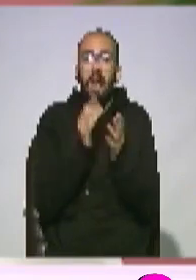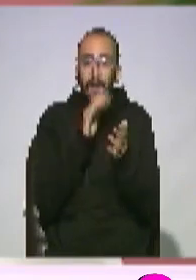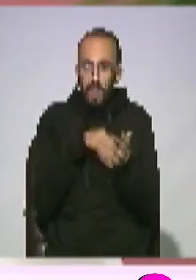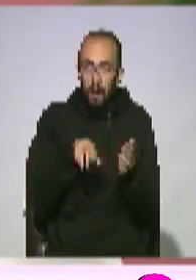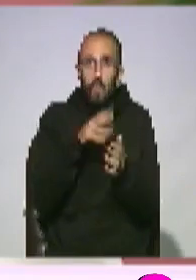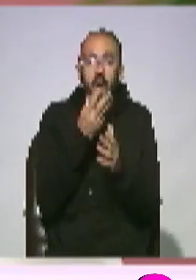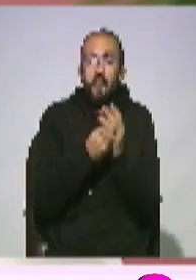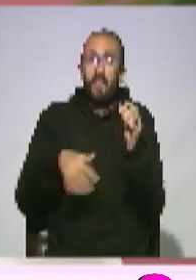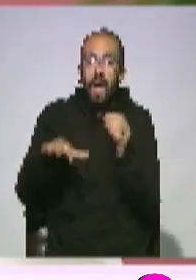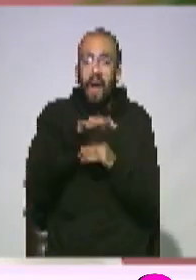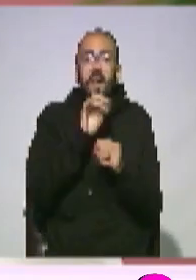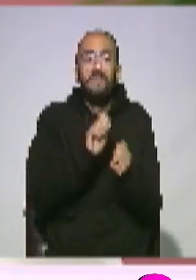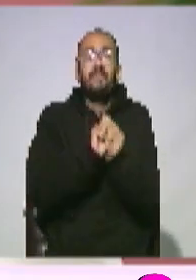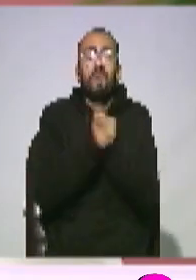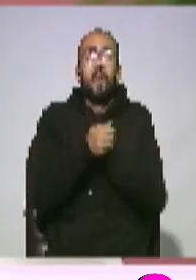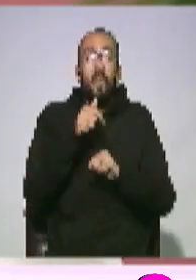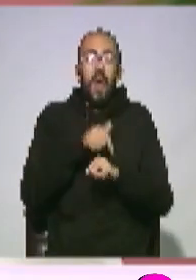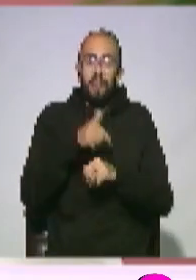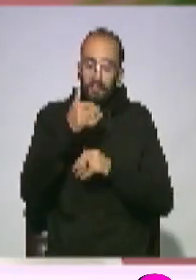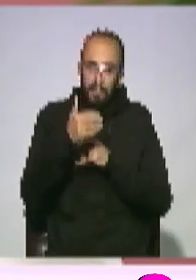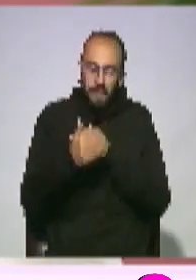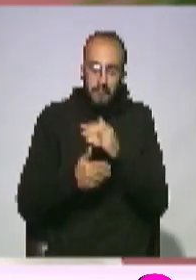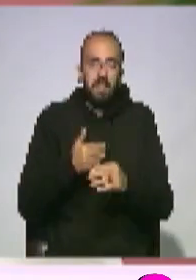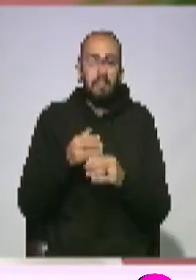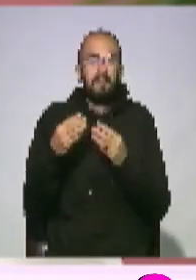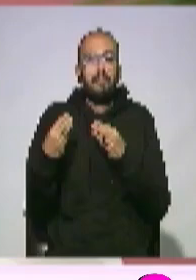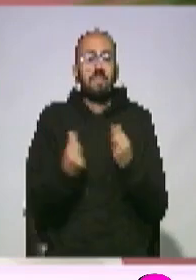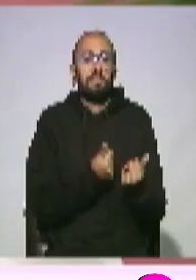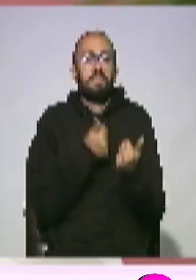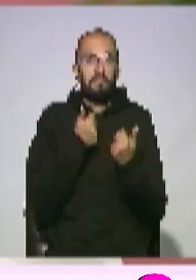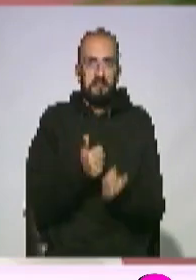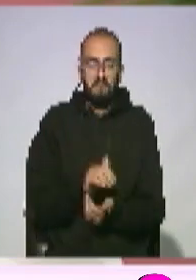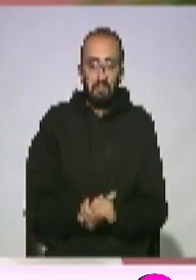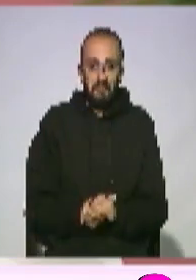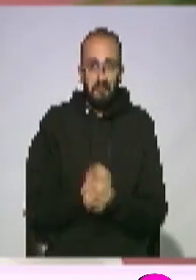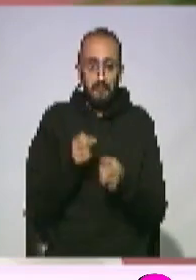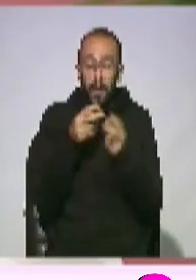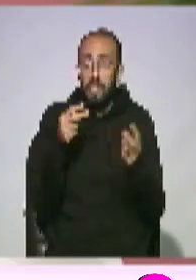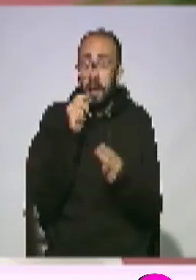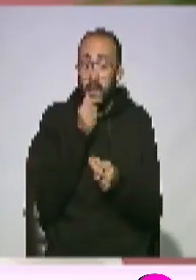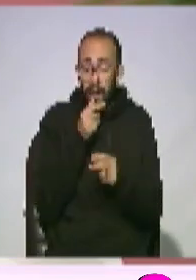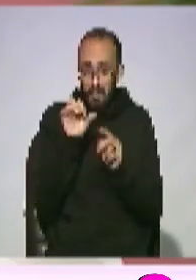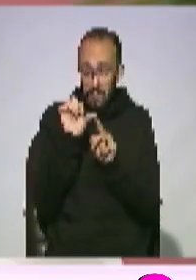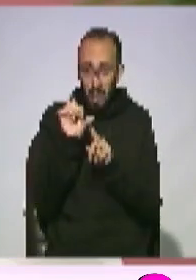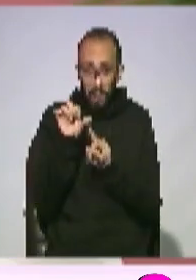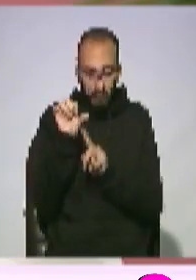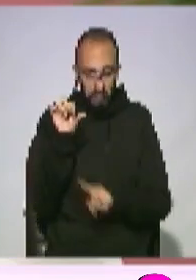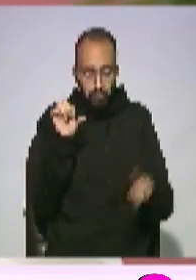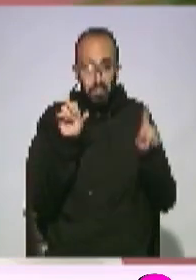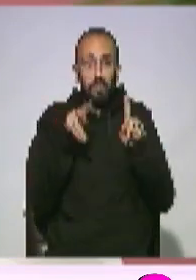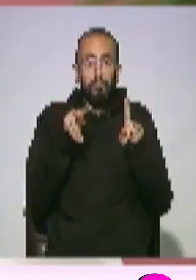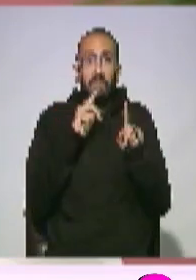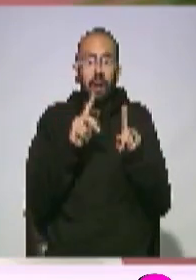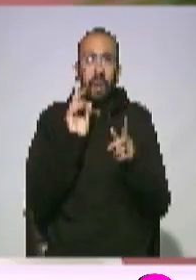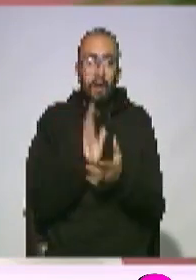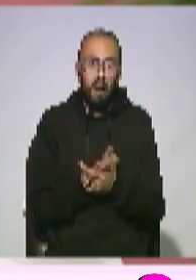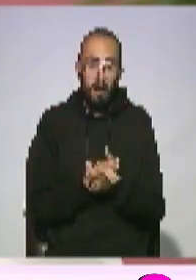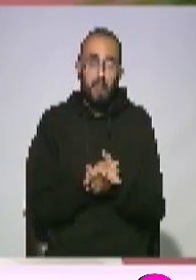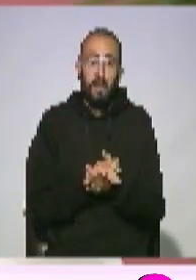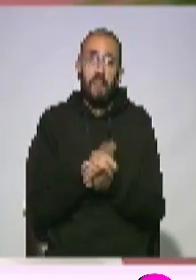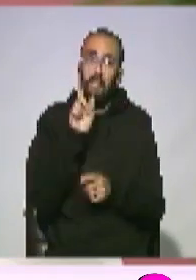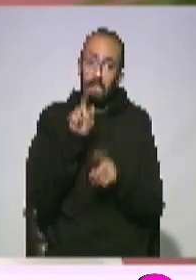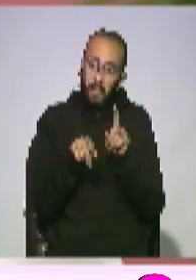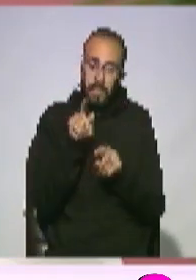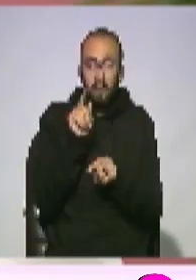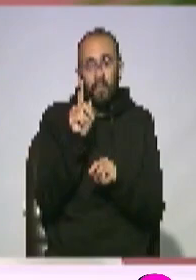وللأبناء نفسهم. عشان المرحلة تمر بسلام. بتنتهي يعني. إمتى مرحلة المراهقة؟ بتنتهي عند 18 سنة، في بعض الحالات